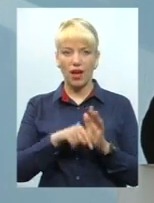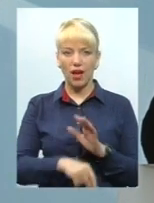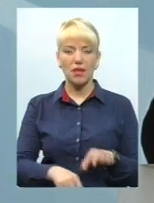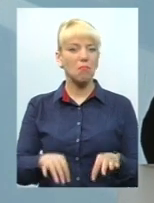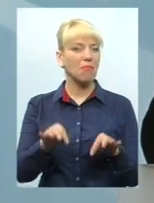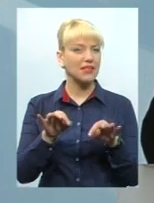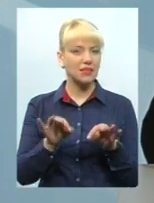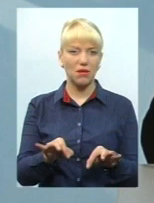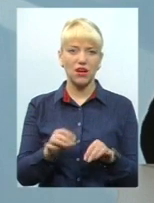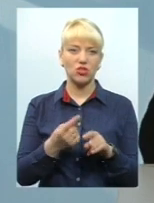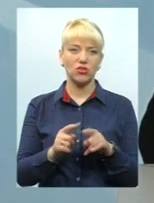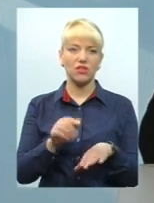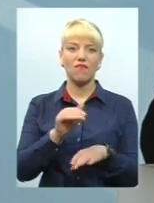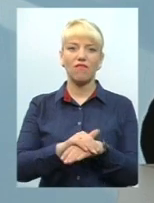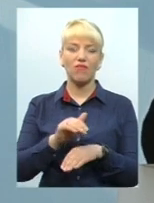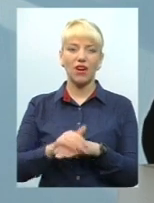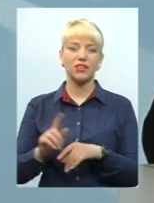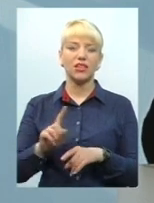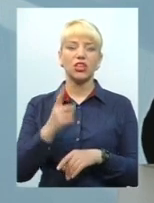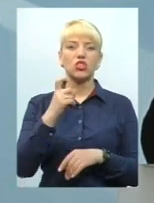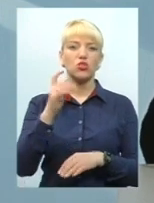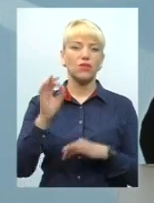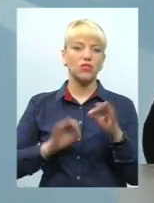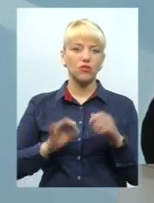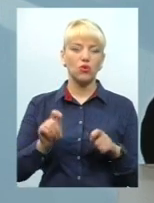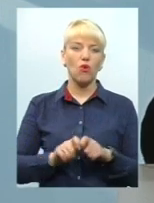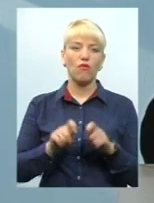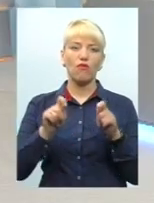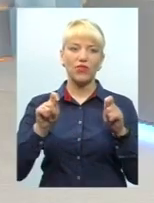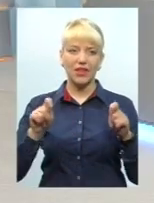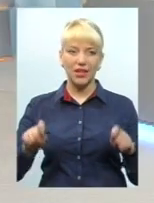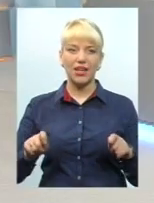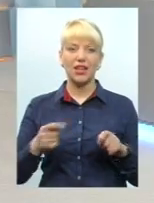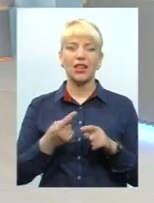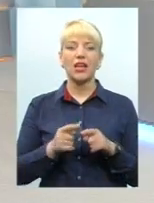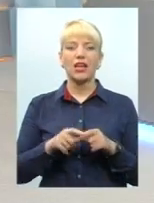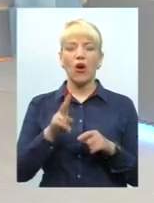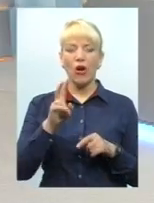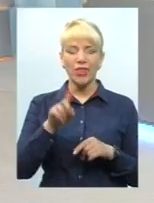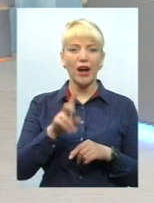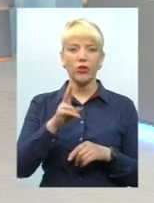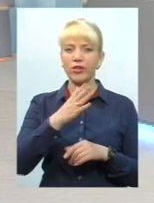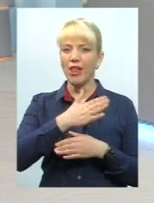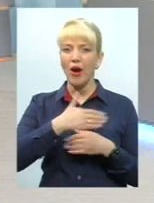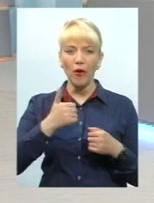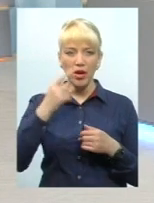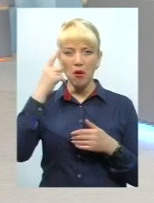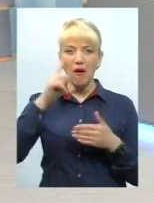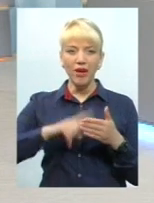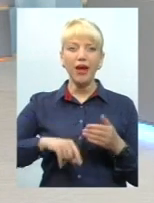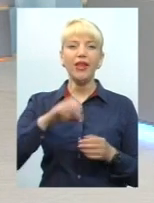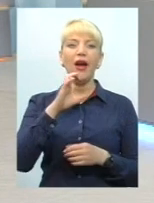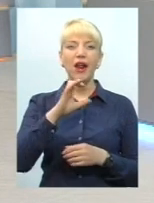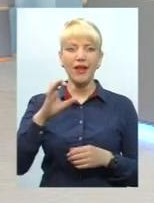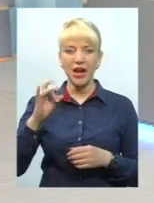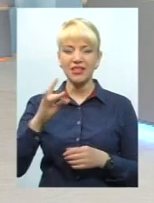Безперечно, ті факти, які ми вже сьогодні 100% відкрили, однак в них дехто ще ніяк не хоче повірити, Радянський Союз